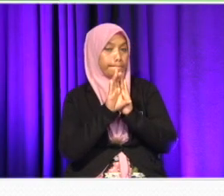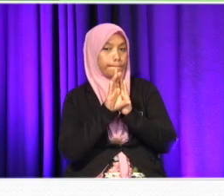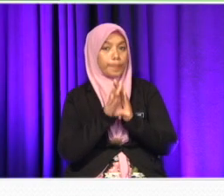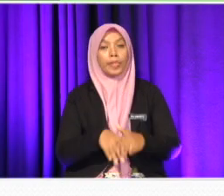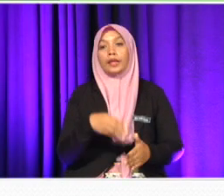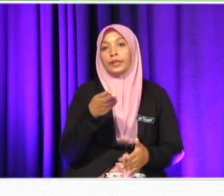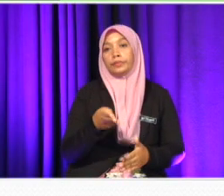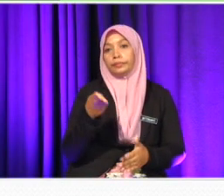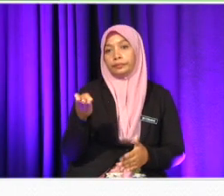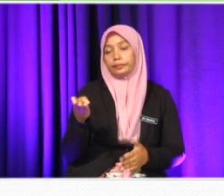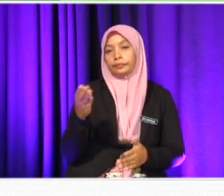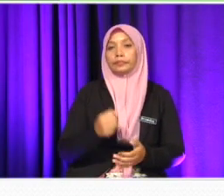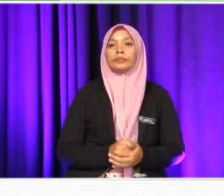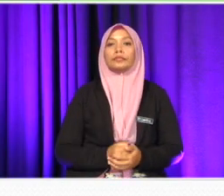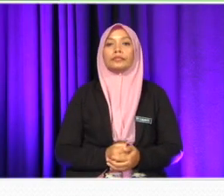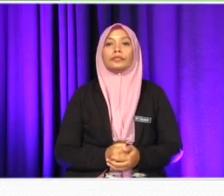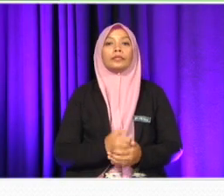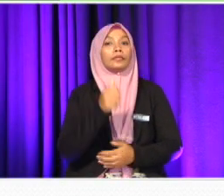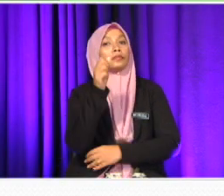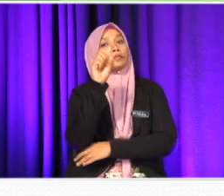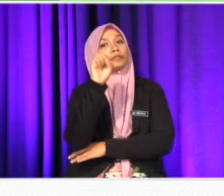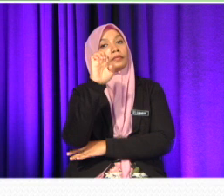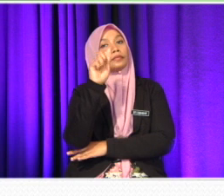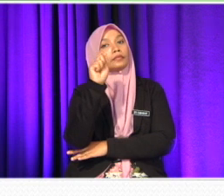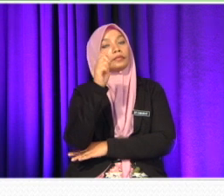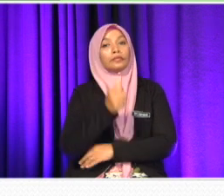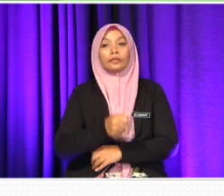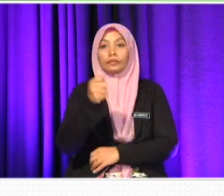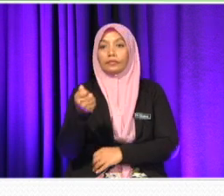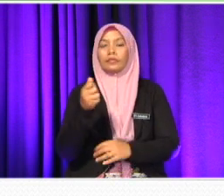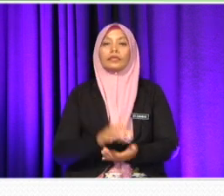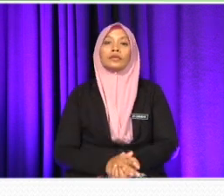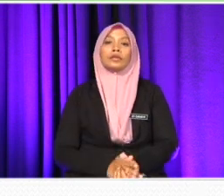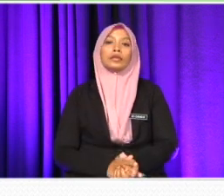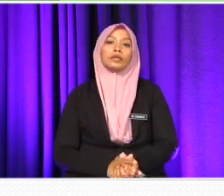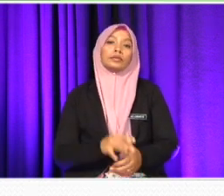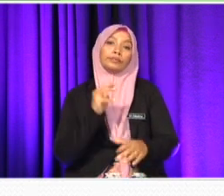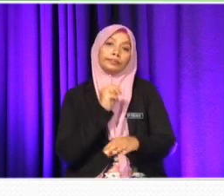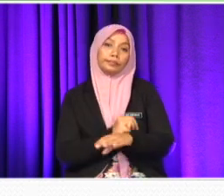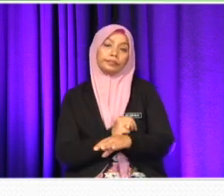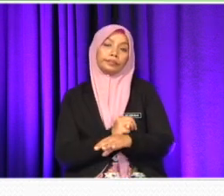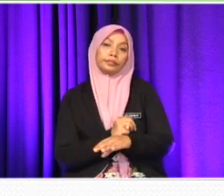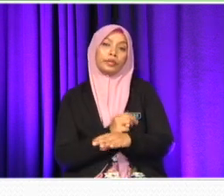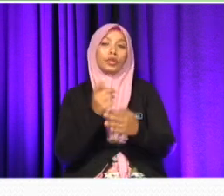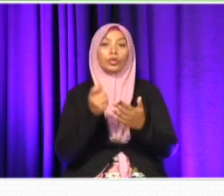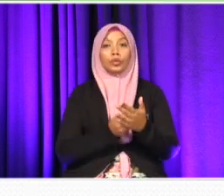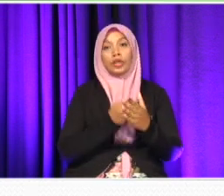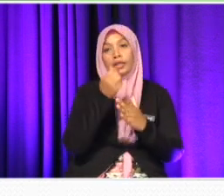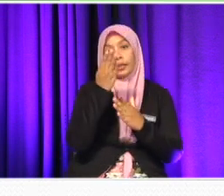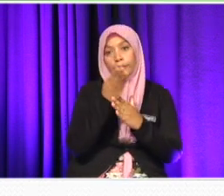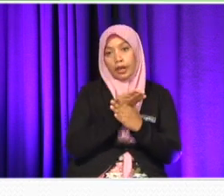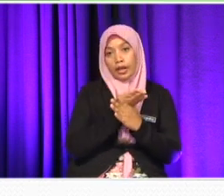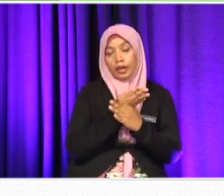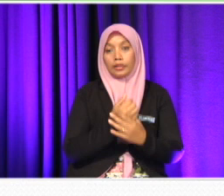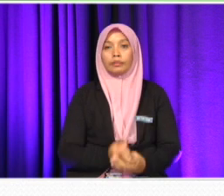semasa kemudian tentang Bank ikon di bank ataupun tunai Oke begitu juga adanya dia